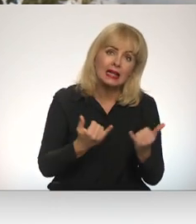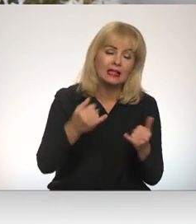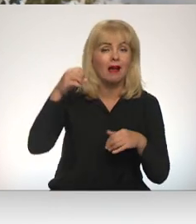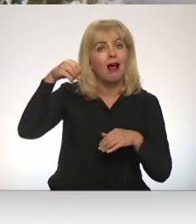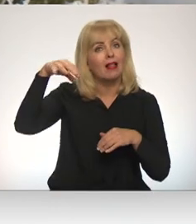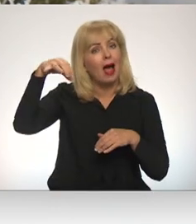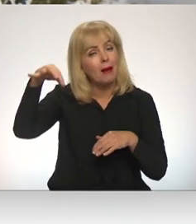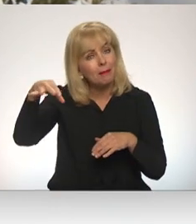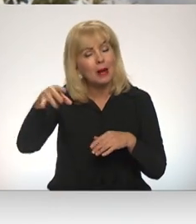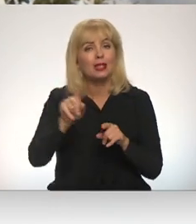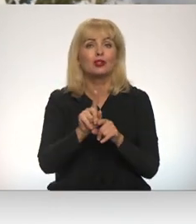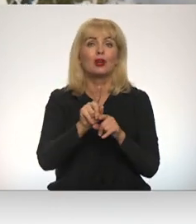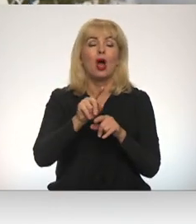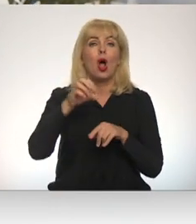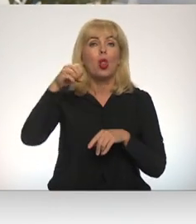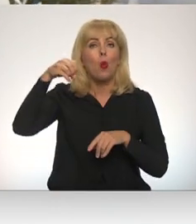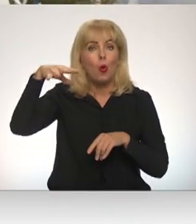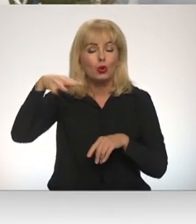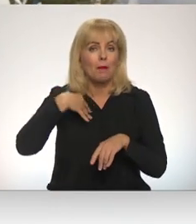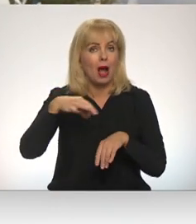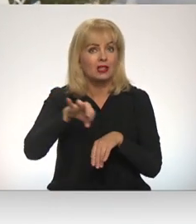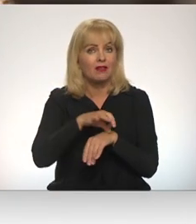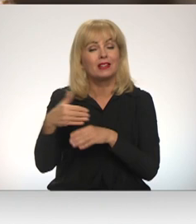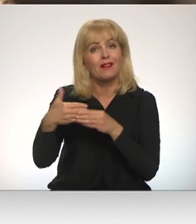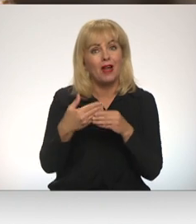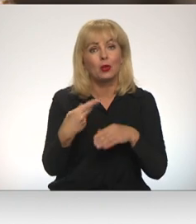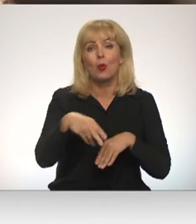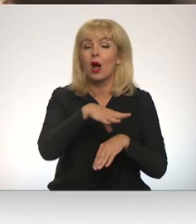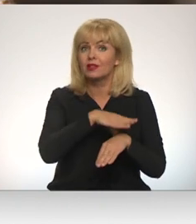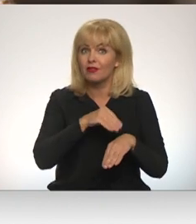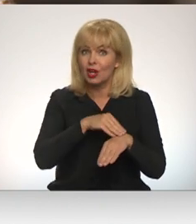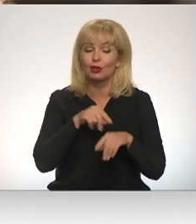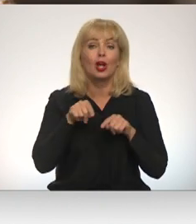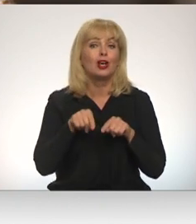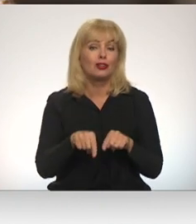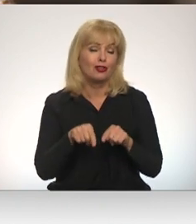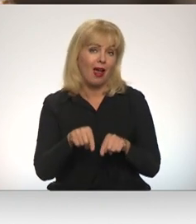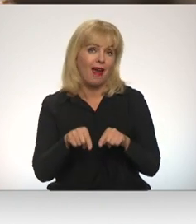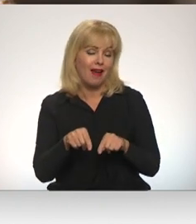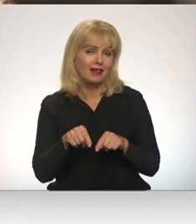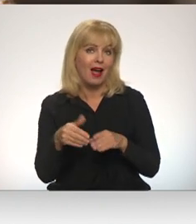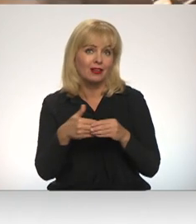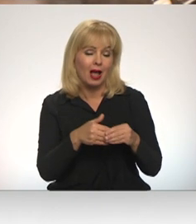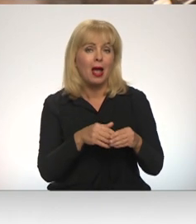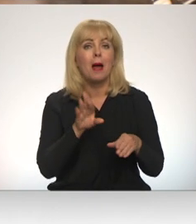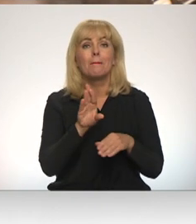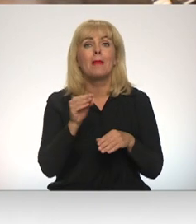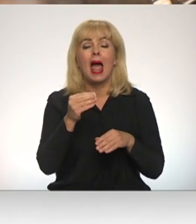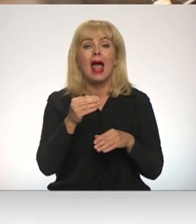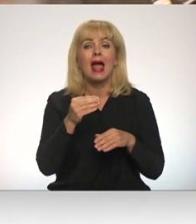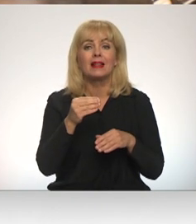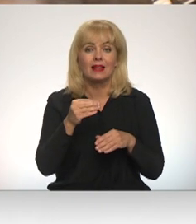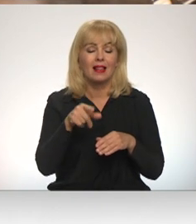lampiņas aizdedzināja, gan lukturs, kurs mans vīrs ir vedis no Zviedrijas. Viss šeit ir iekultīts. Betlēm sainiņas mums nāca